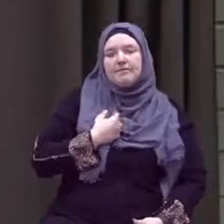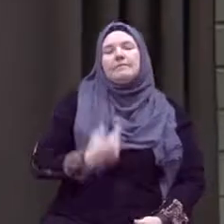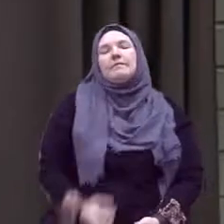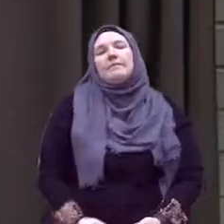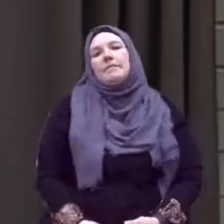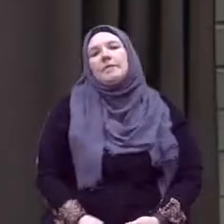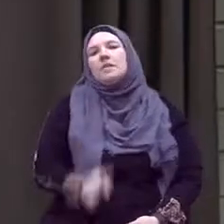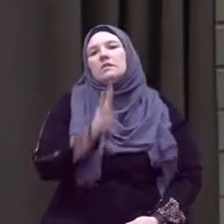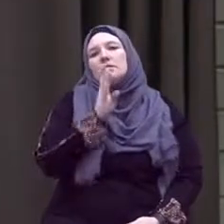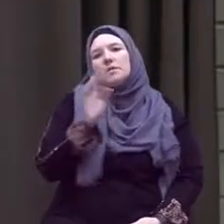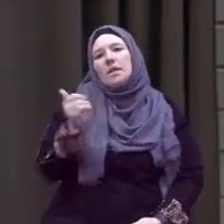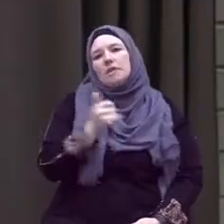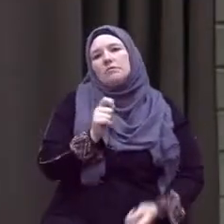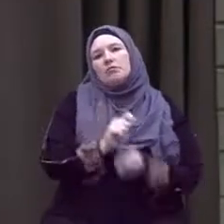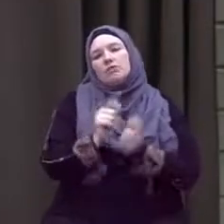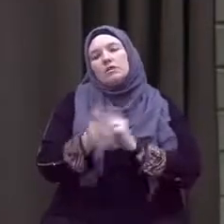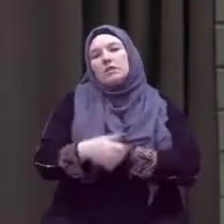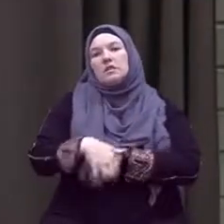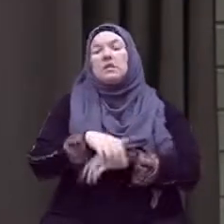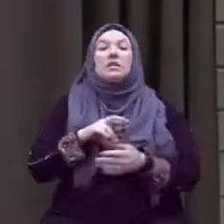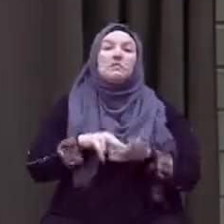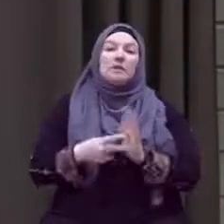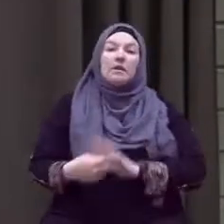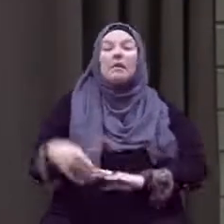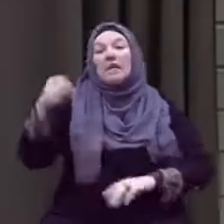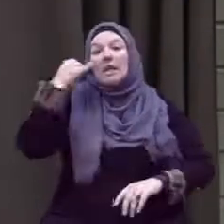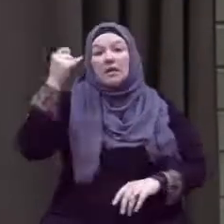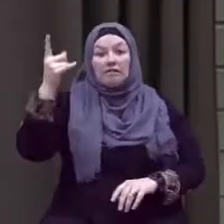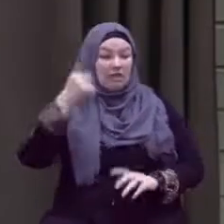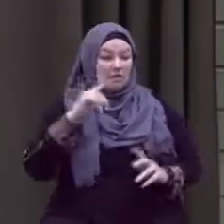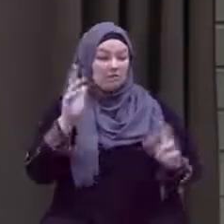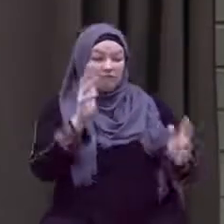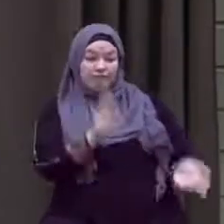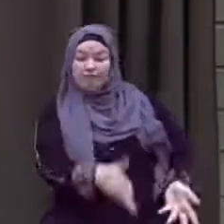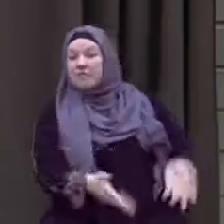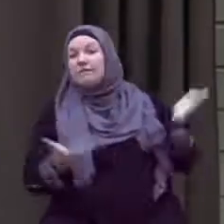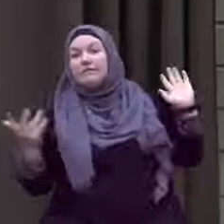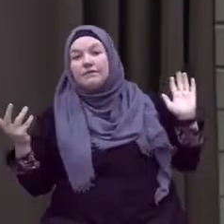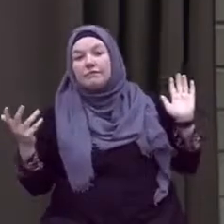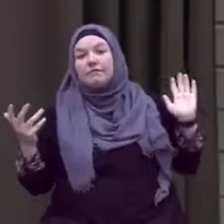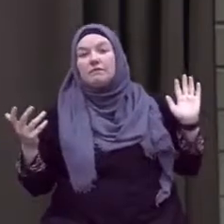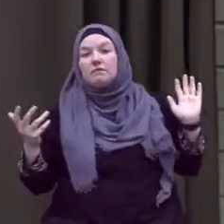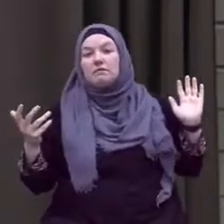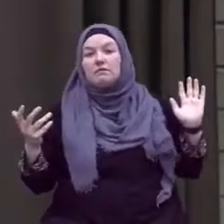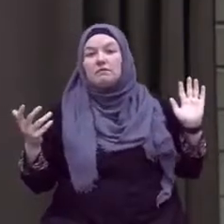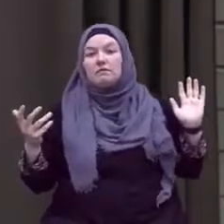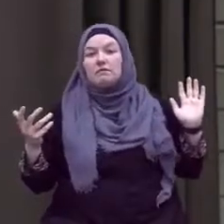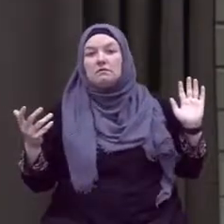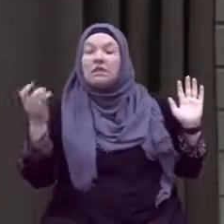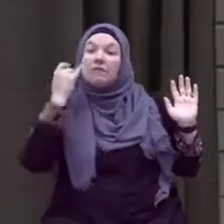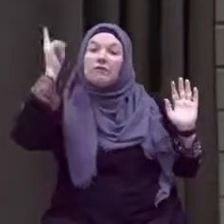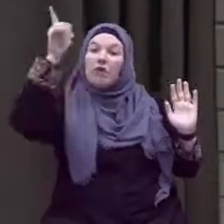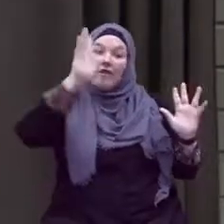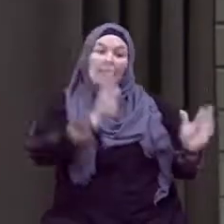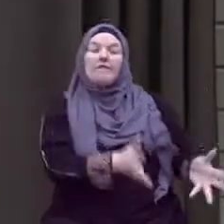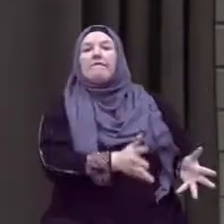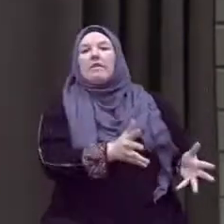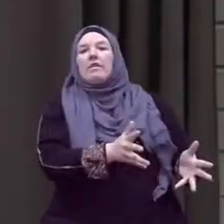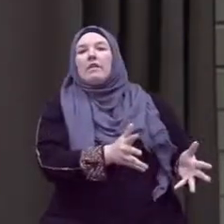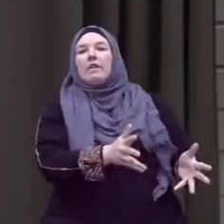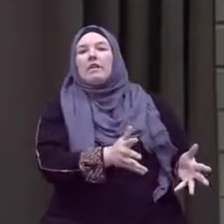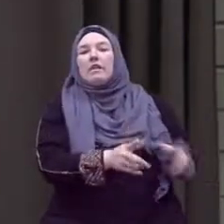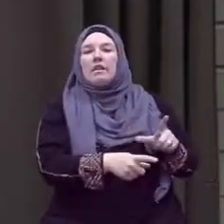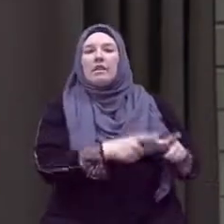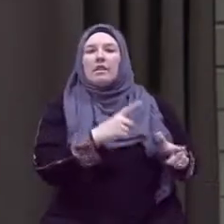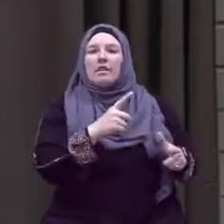وَإِن يَخْذُلْكُمْ. If He lets you down, فَمَنْ ذَا الَّذِي يَنْصُرُكُمْ مِنْ بَعْدِهِ. Who is